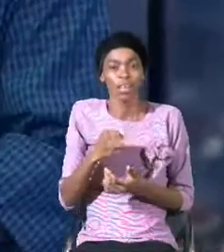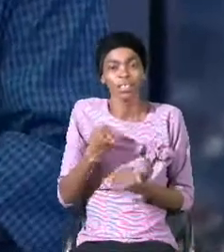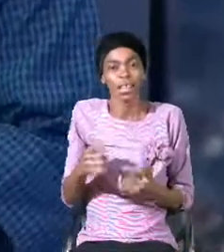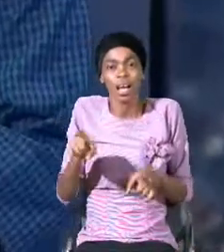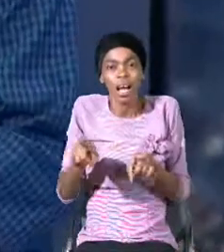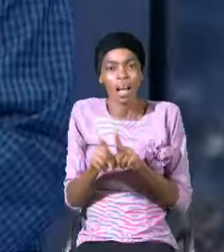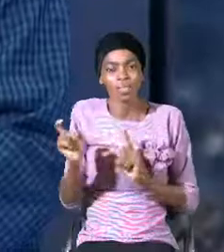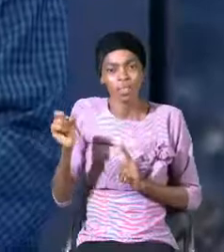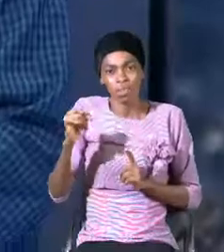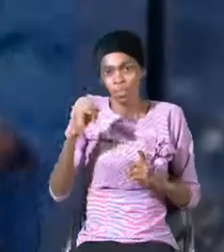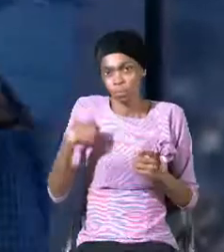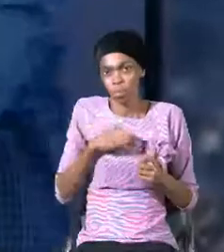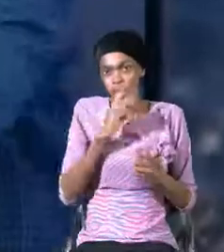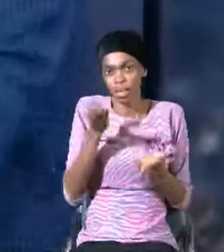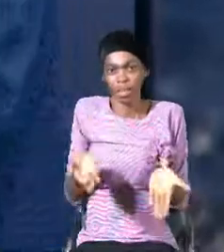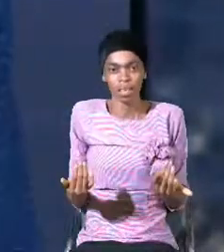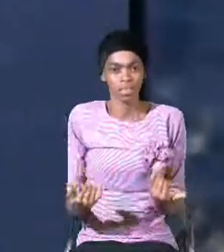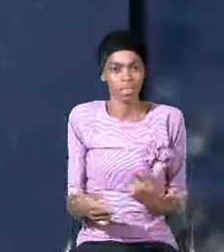Comme tu es là aujourd'hui,